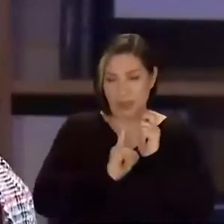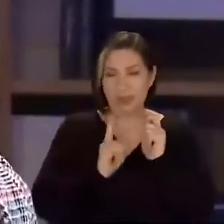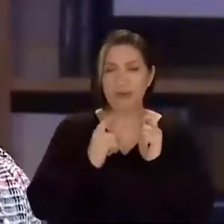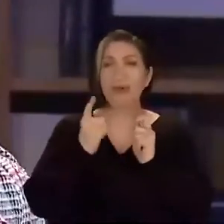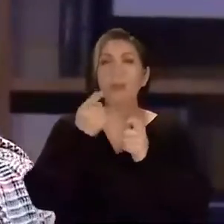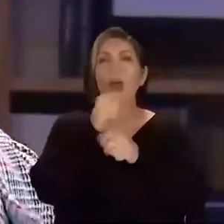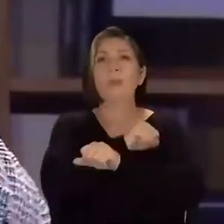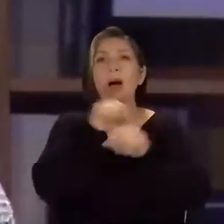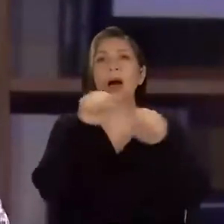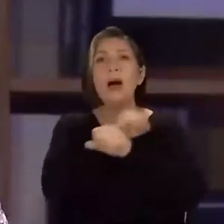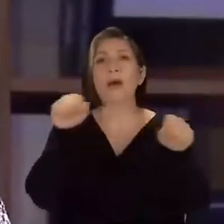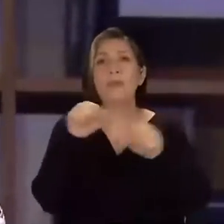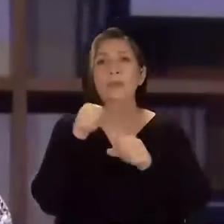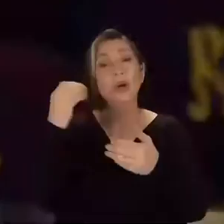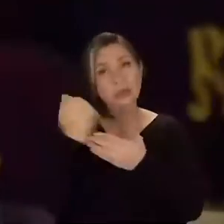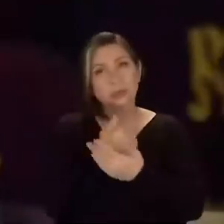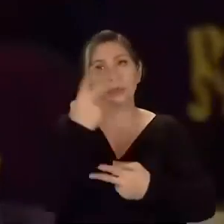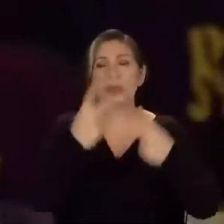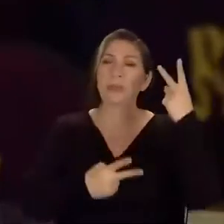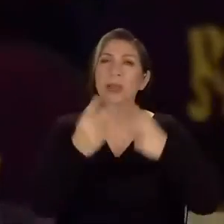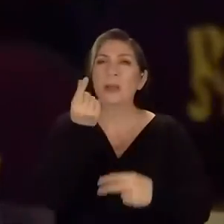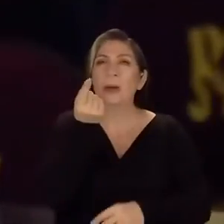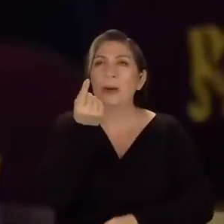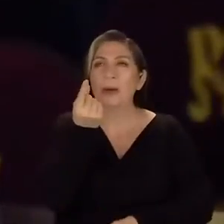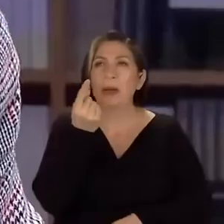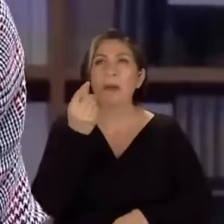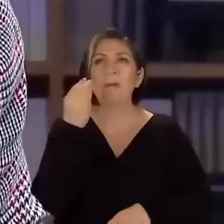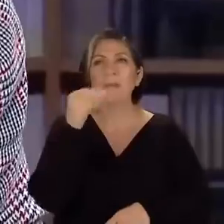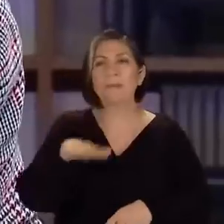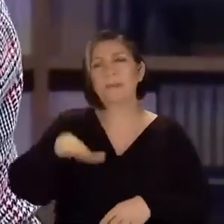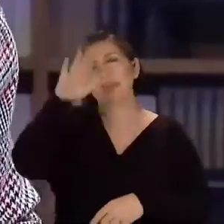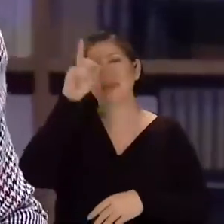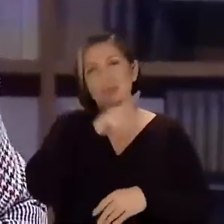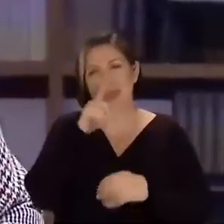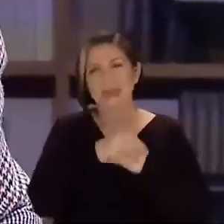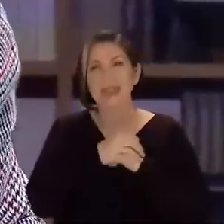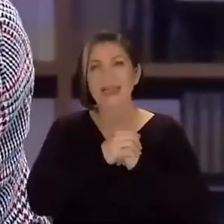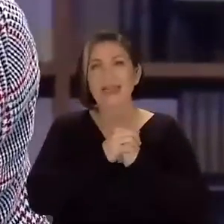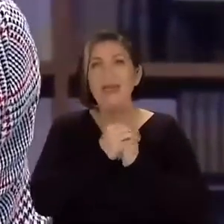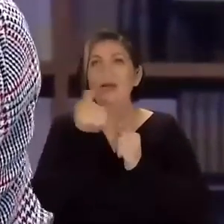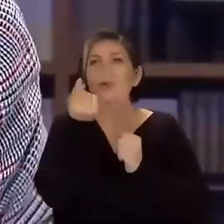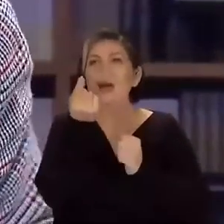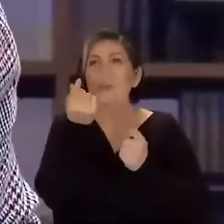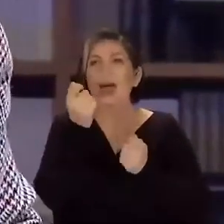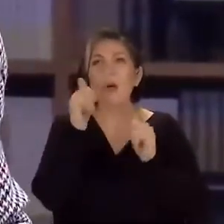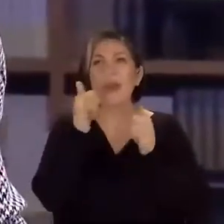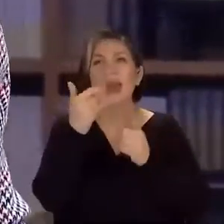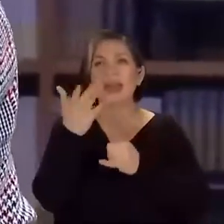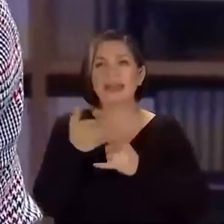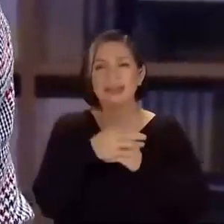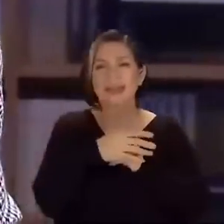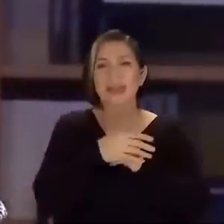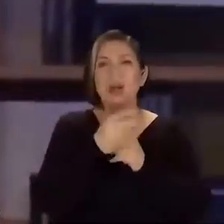kadını iflas ettirmem. Yani hatta kazandığım da vakidir minnacık bebeklikten. İşte onunla bir küçük paralarla oynarlardı falan